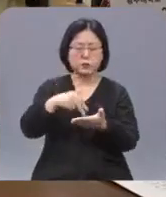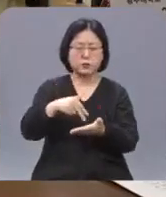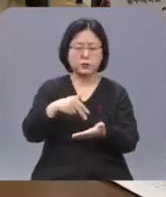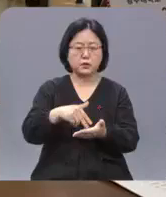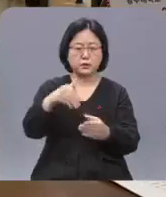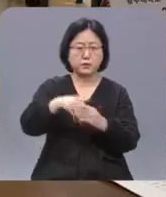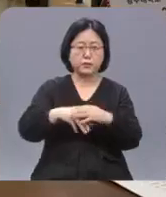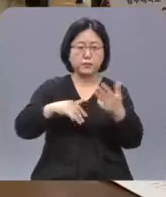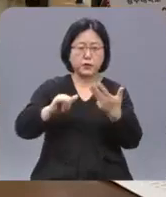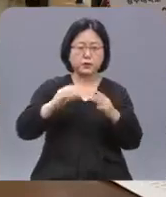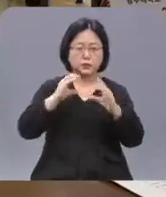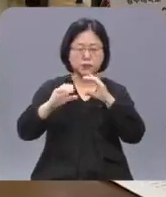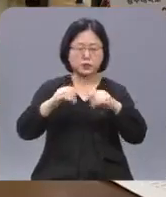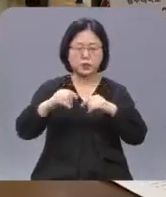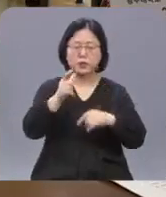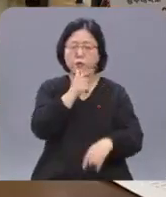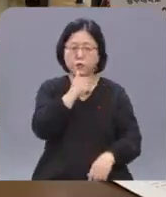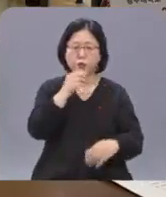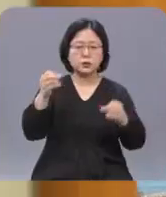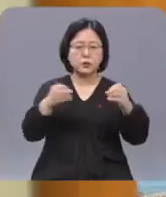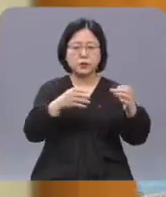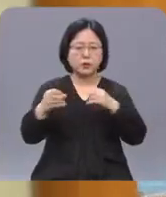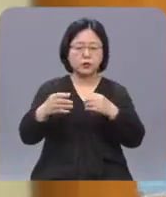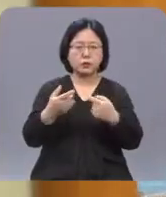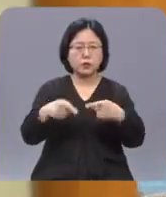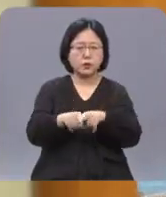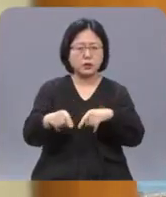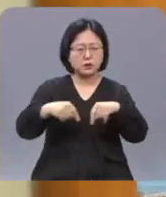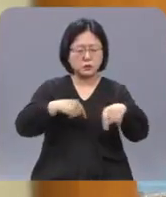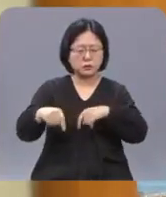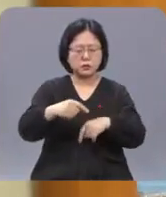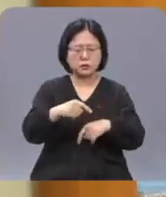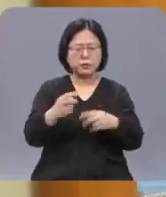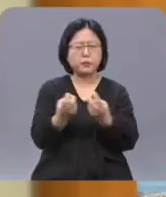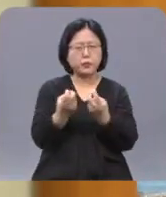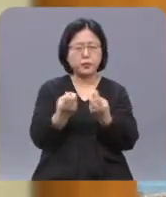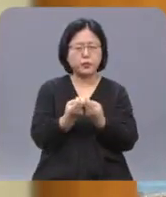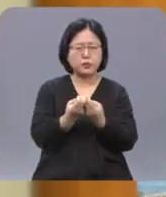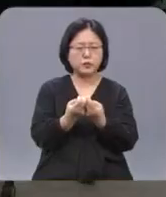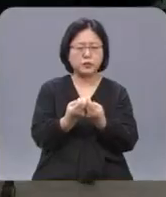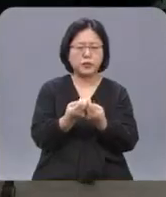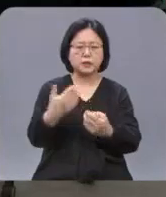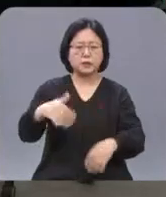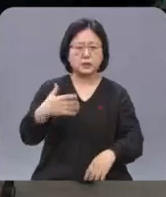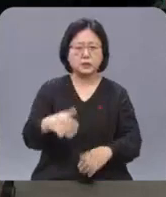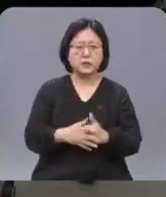민선8기 소통 정책인 월요 대화도 협치수단으로는 부족하다고 주장했습니다